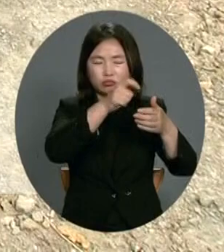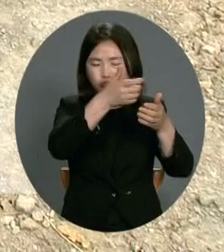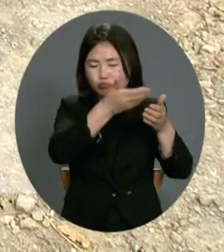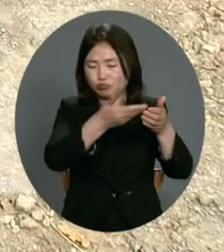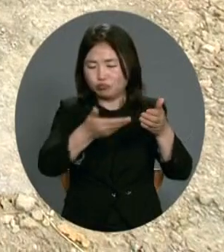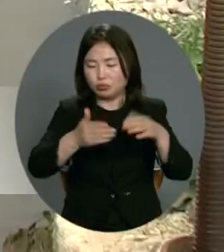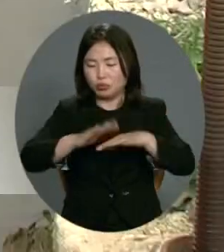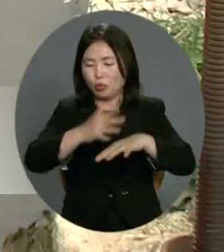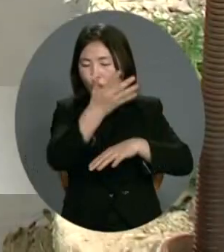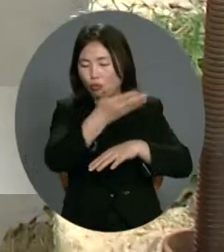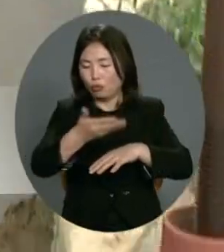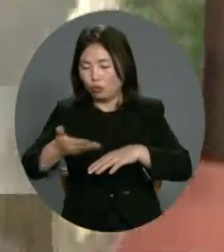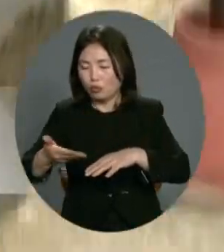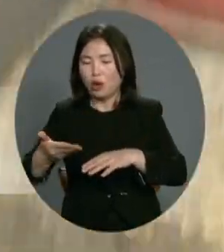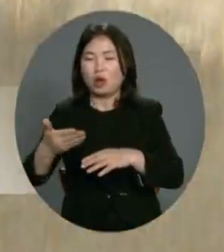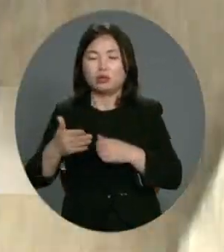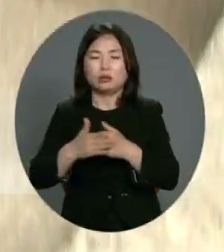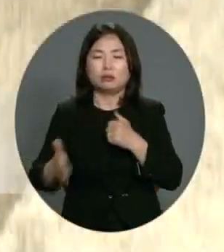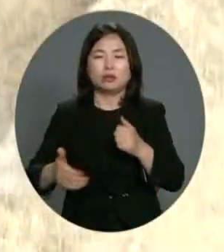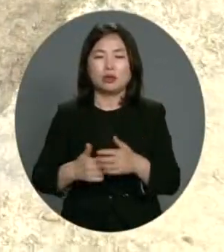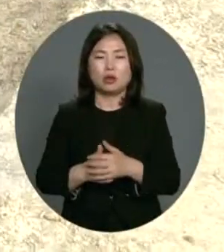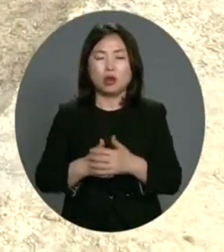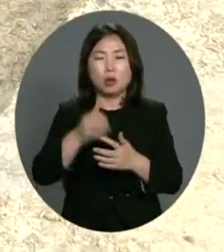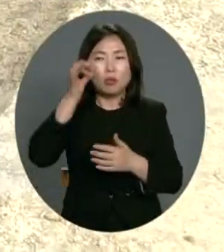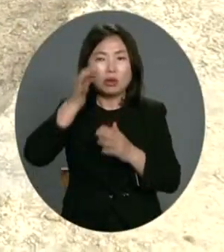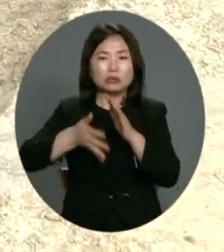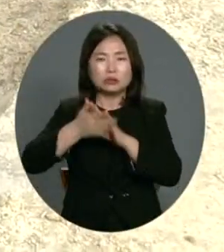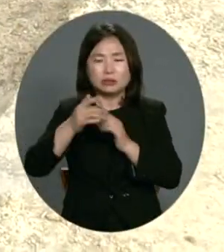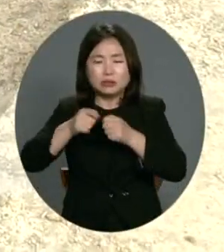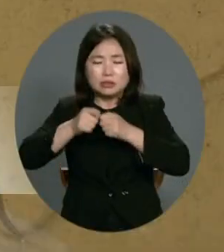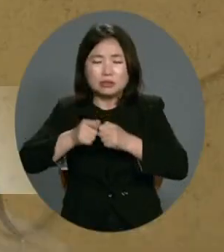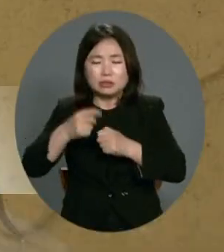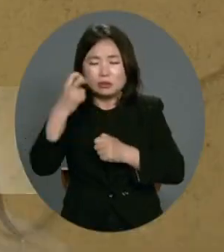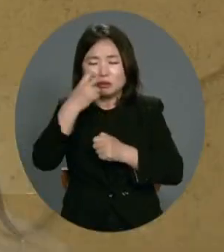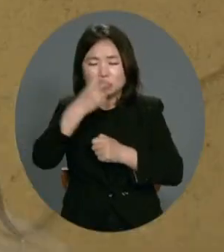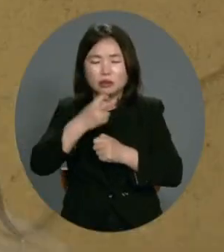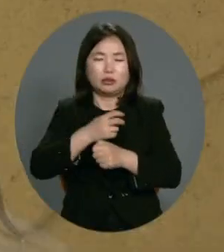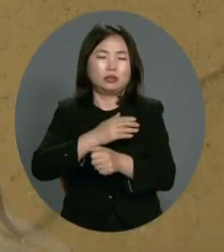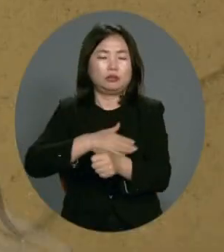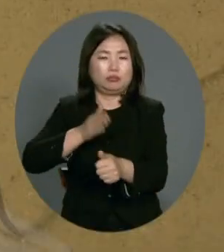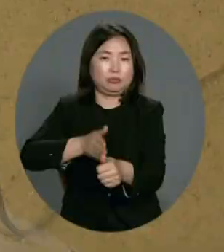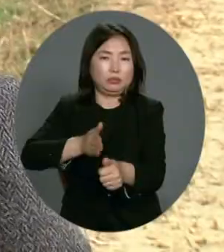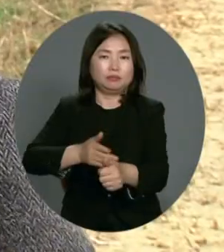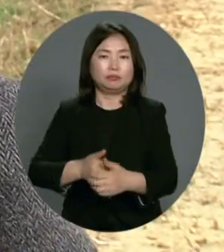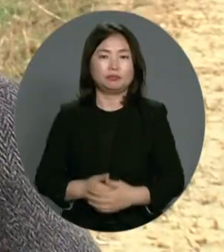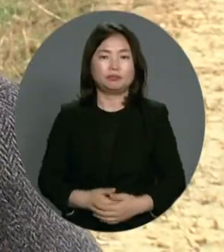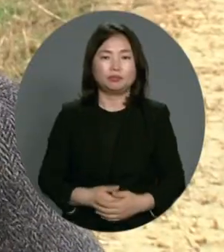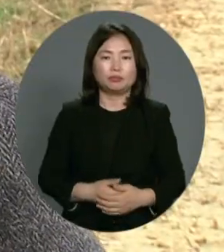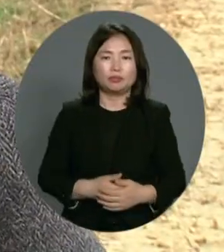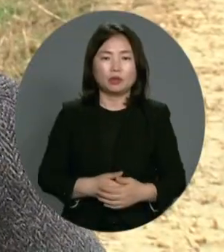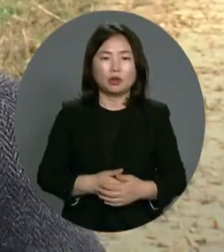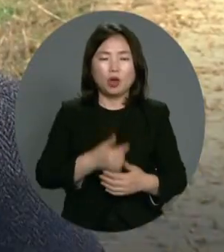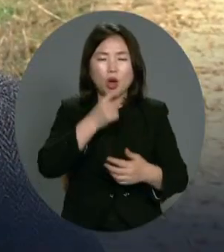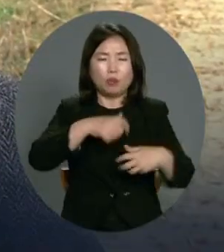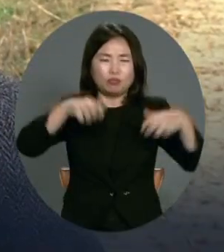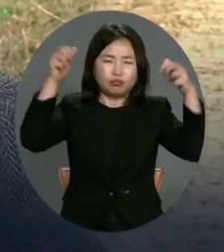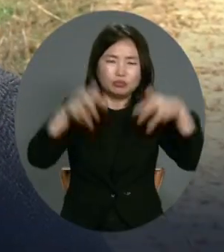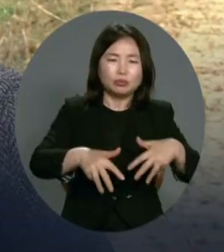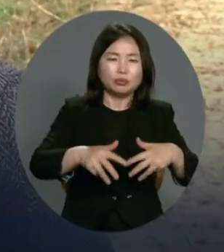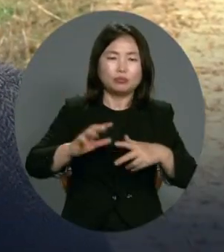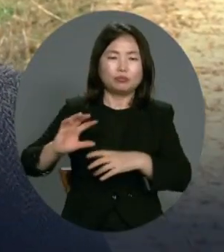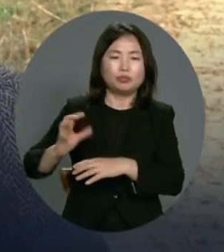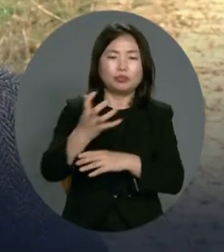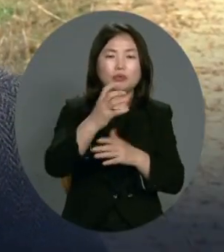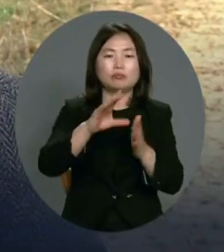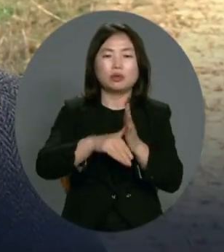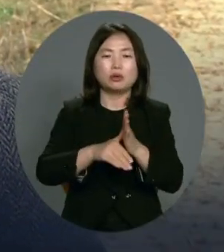흘러나오면 농경지로 유입될 수밖에 없다며 포항시의 철저한 환경관리를 요구하고 있습니다 폭우 온다든가 태풍이 올 때